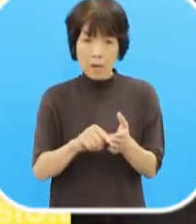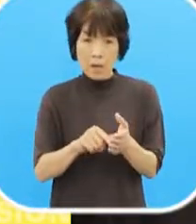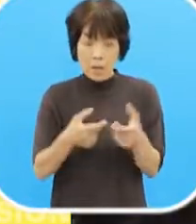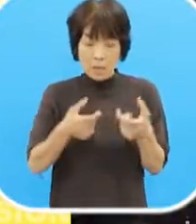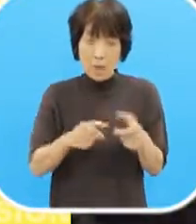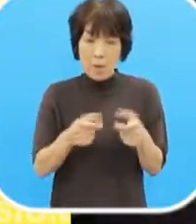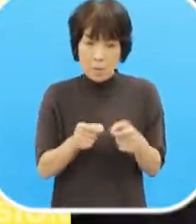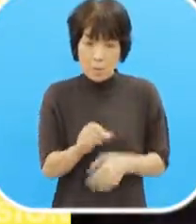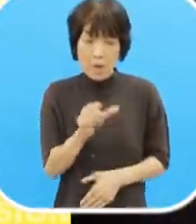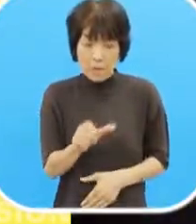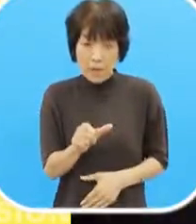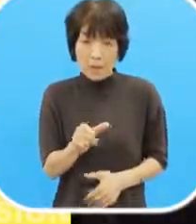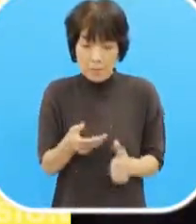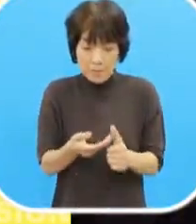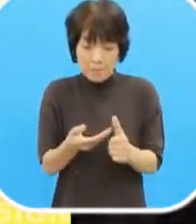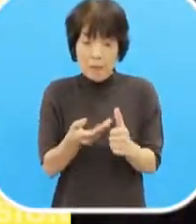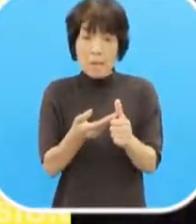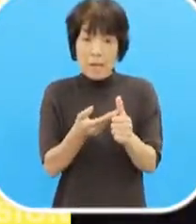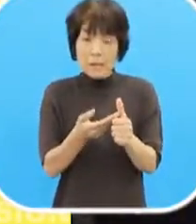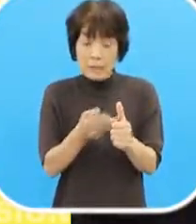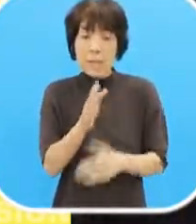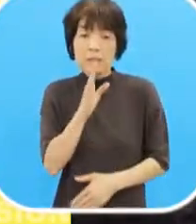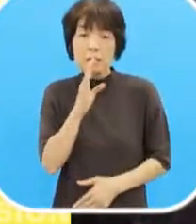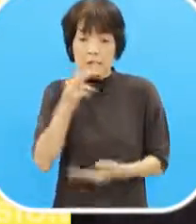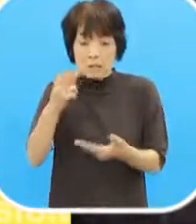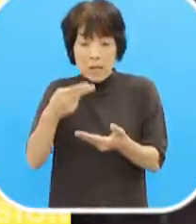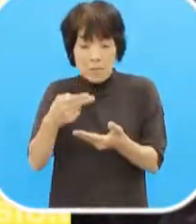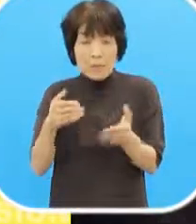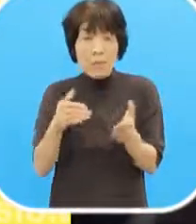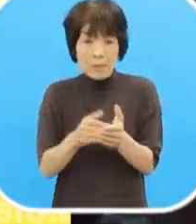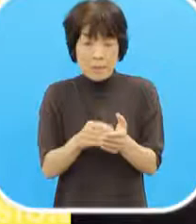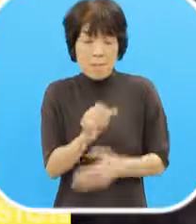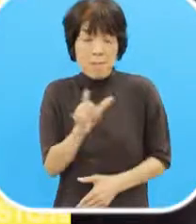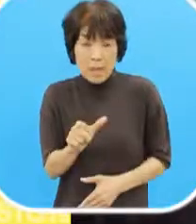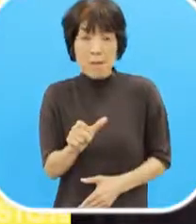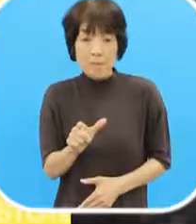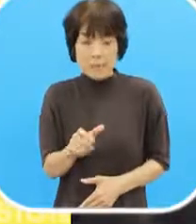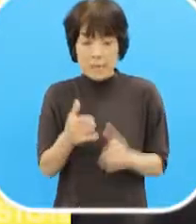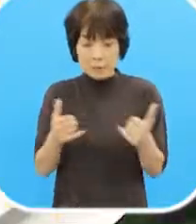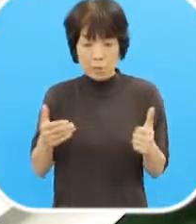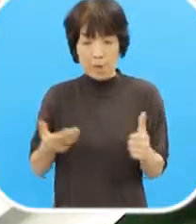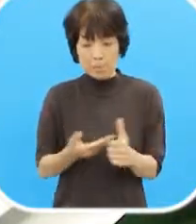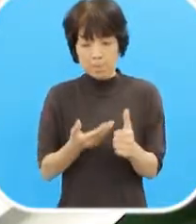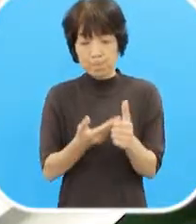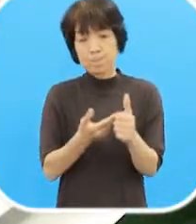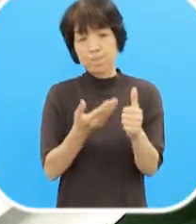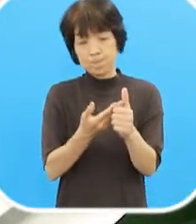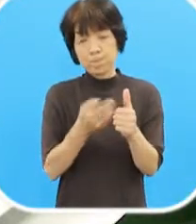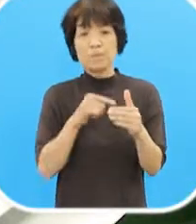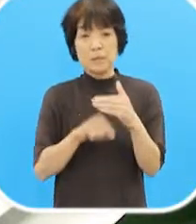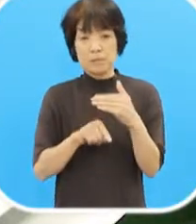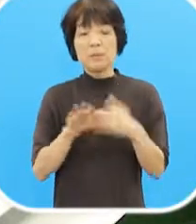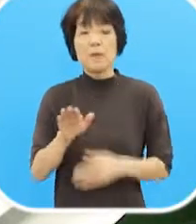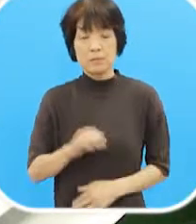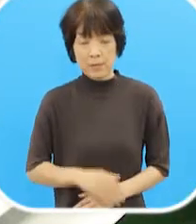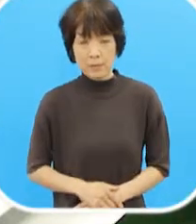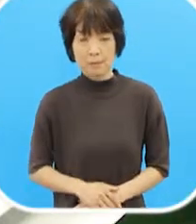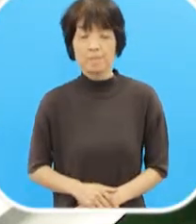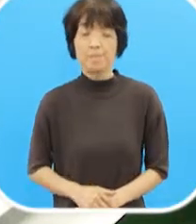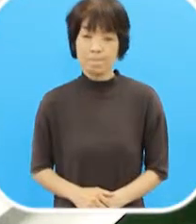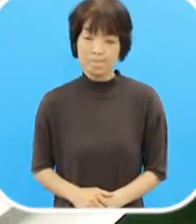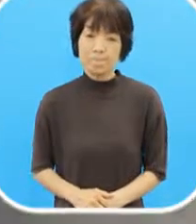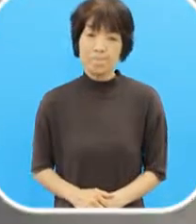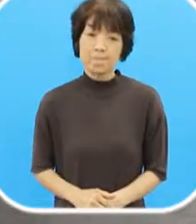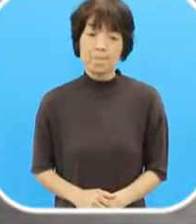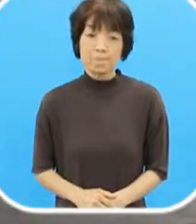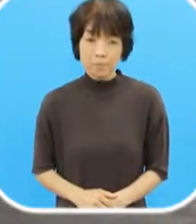から稚魚を育てて、うん、さらにあの食卓に上る大きさまで人間の手で最後まで育てるのが養殖と言